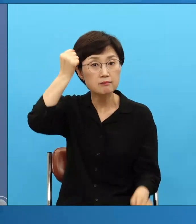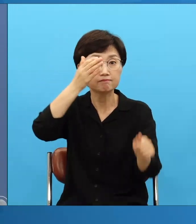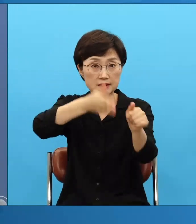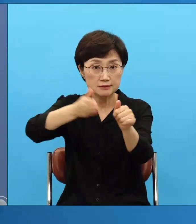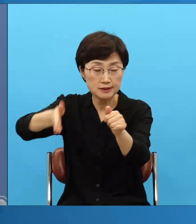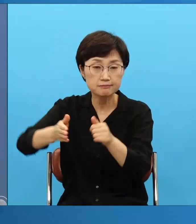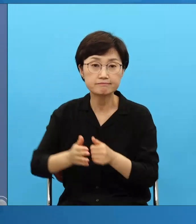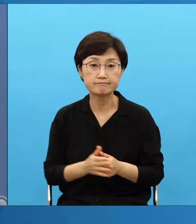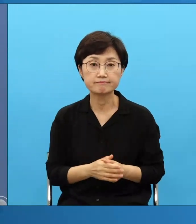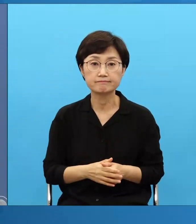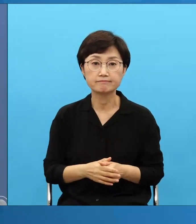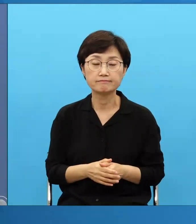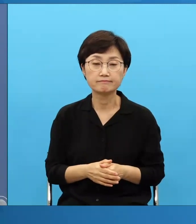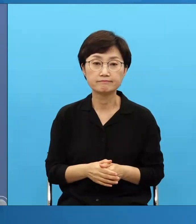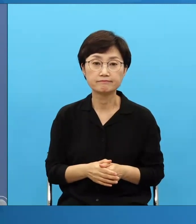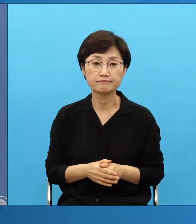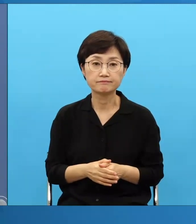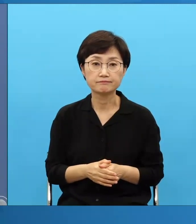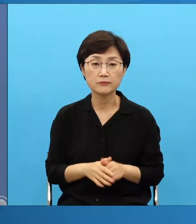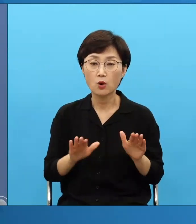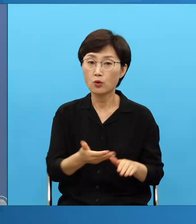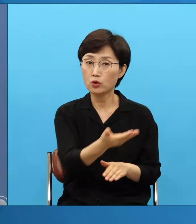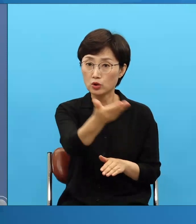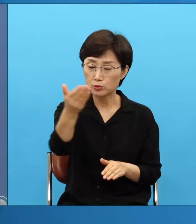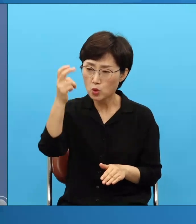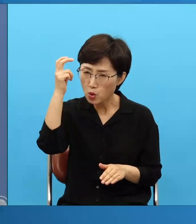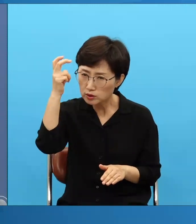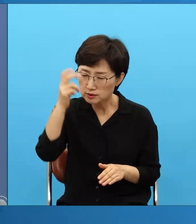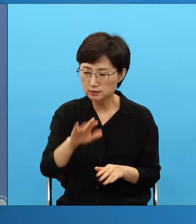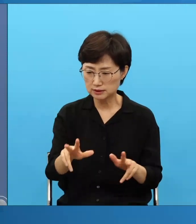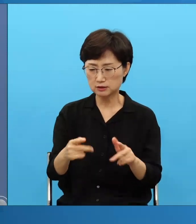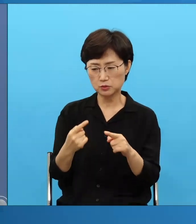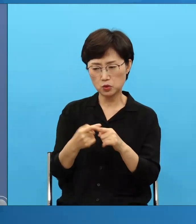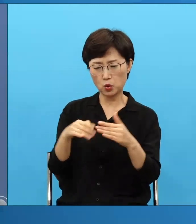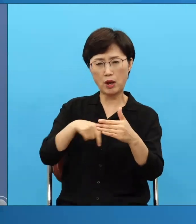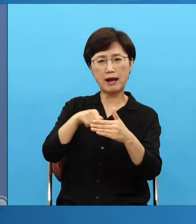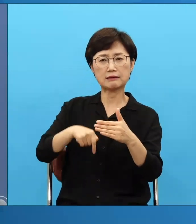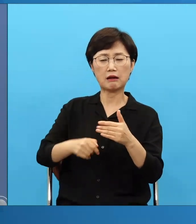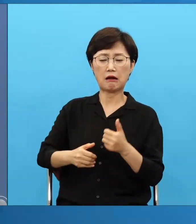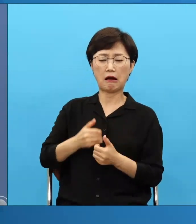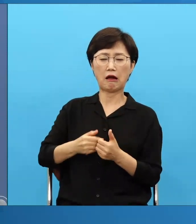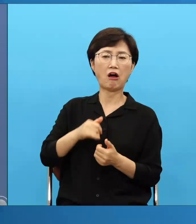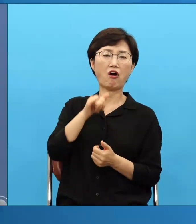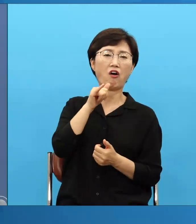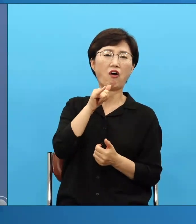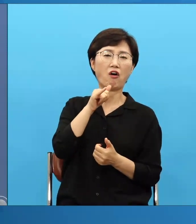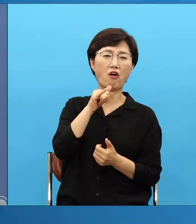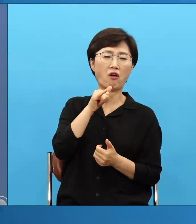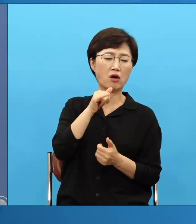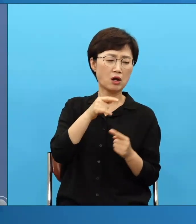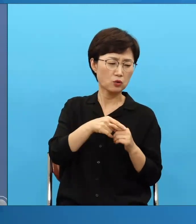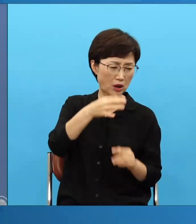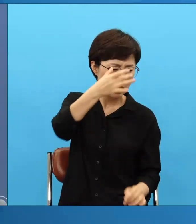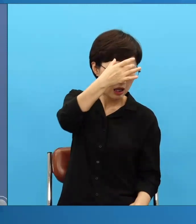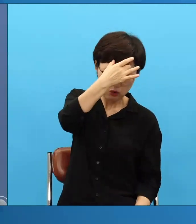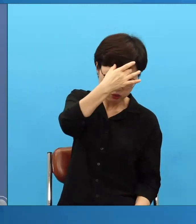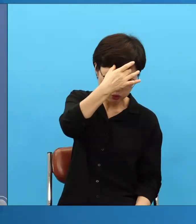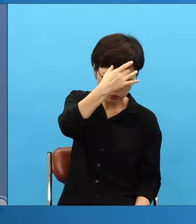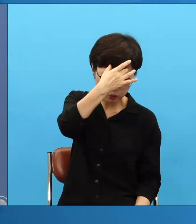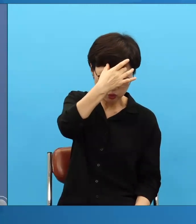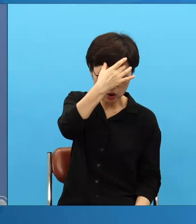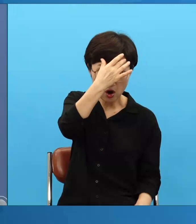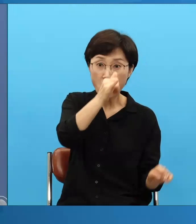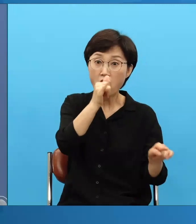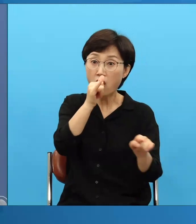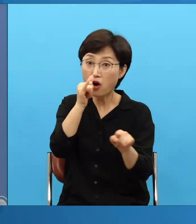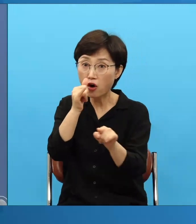a spiritual summit to save. 여러분이 혹시 교회에 시험 들거나 싸우는 교회, 문제 있는 교회 만나게 될 겁니다. Now, I'm sure that when